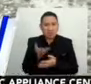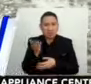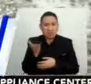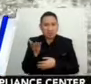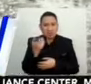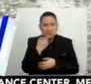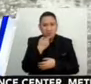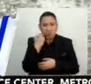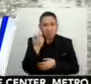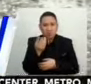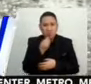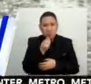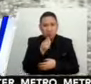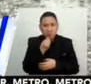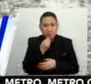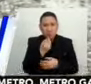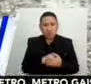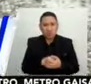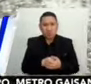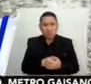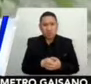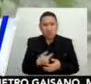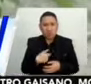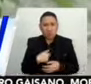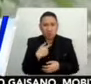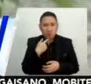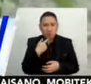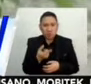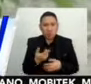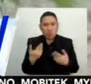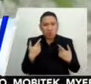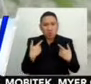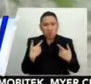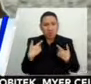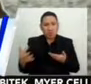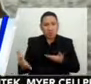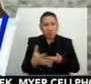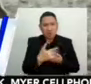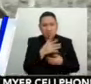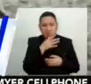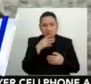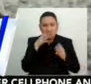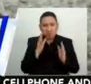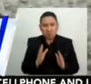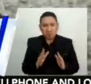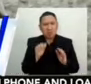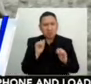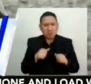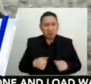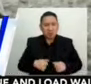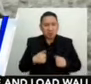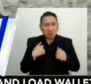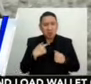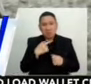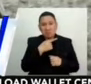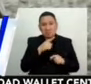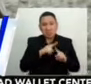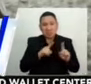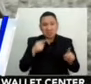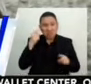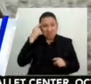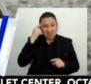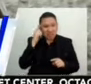naisabi ko nga po hindi pa kami nakaka an yung mga pangaraw-araw po kayang iur yun ang talagang iniisip ko namin sa ngayon ay kung paano uli kami